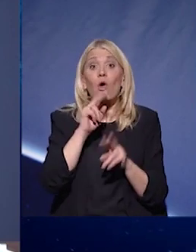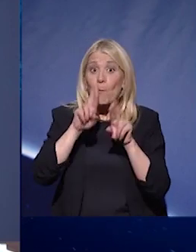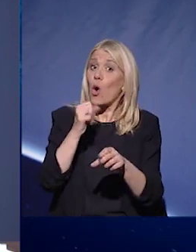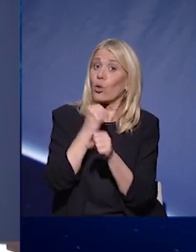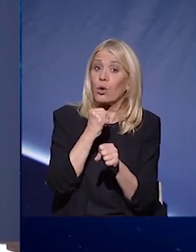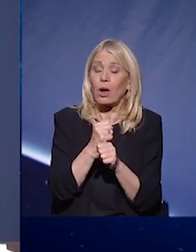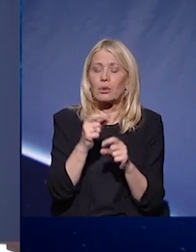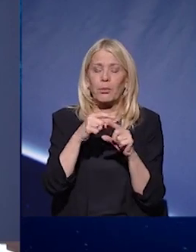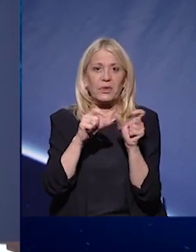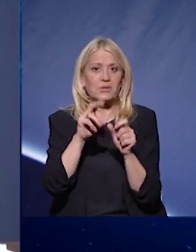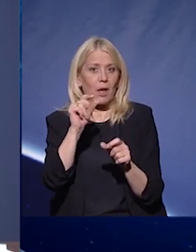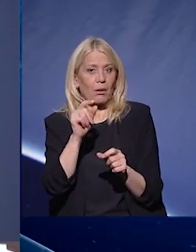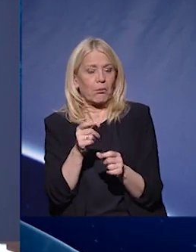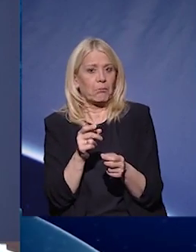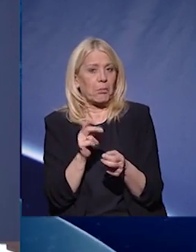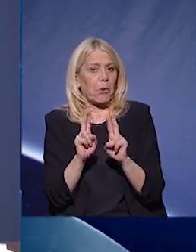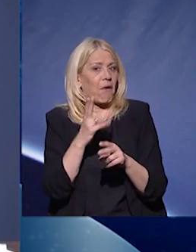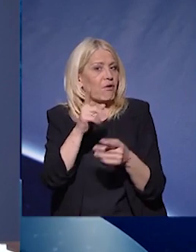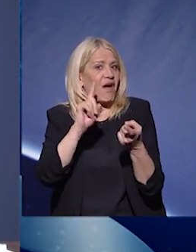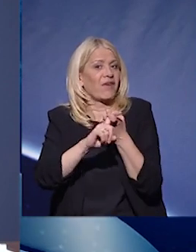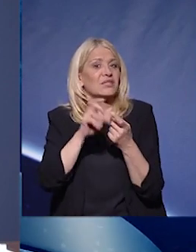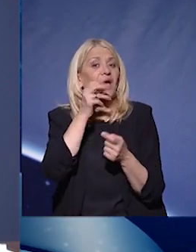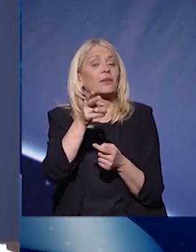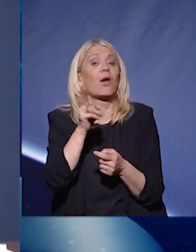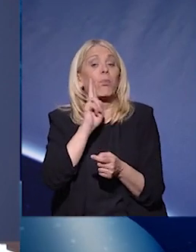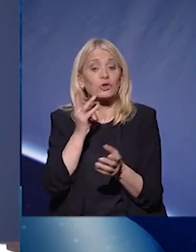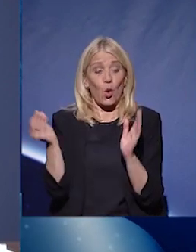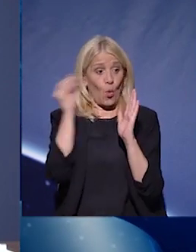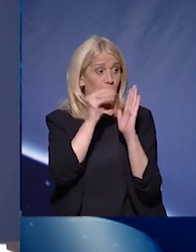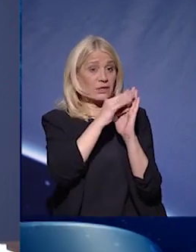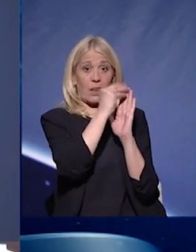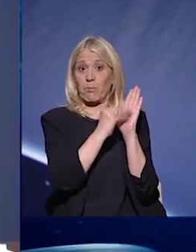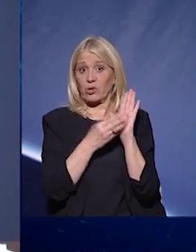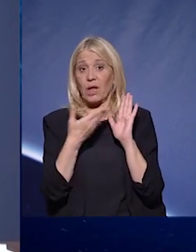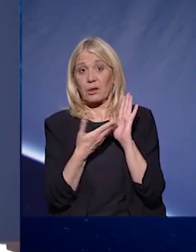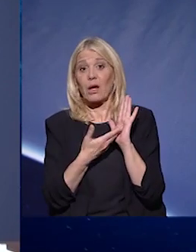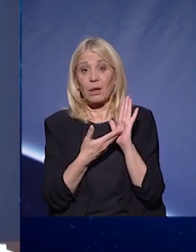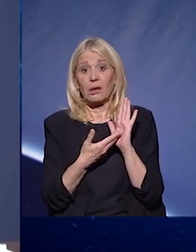rade PCR. Paš kakve veze ima kad je obično ubacivanje podataka problem.